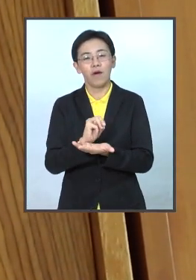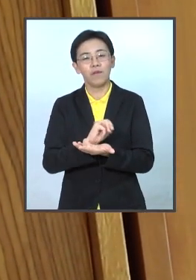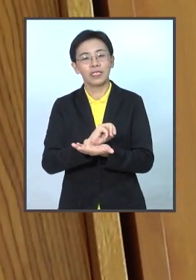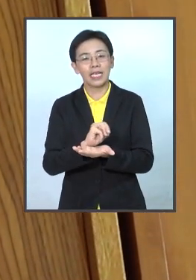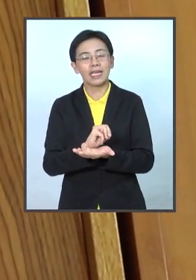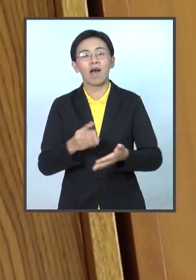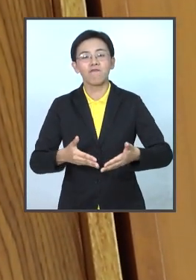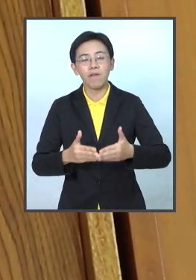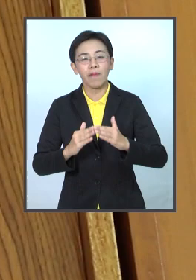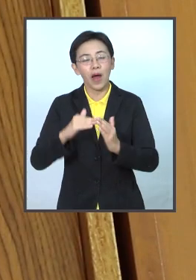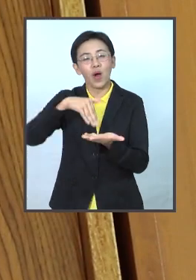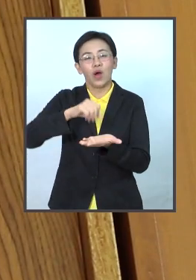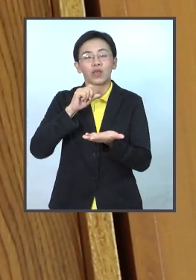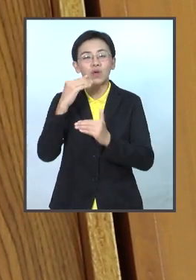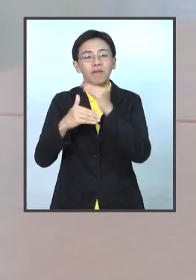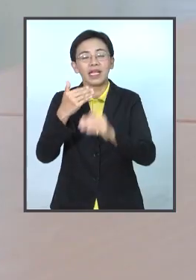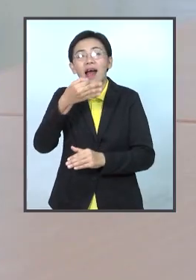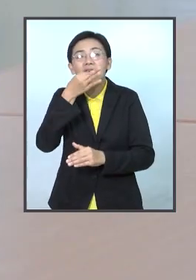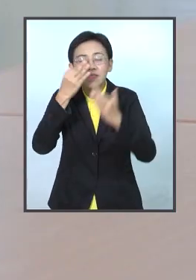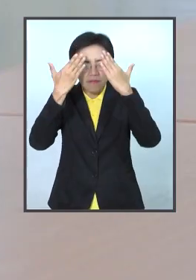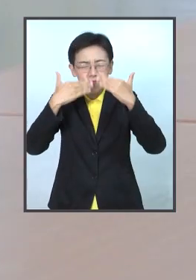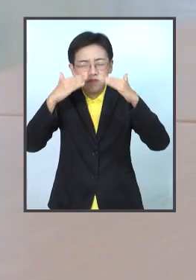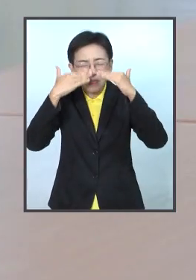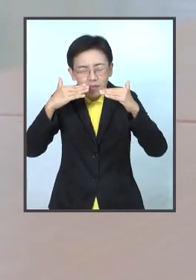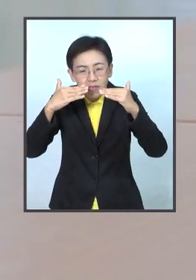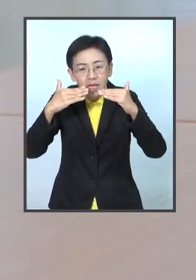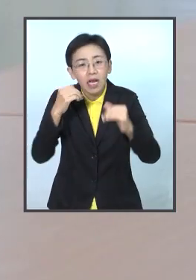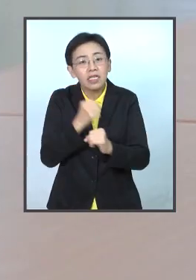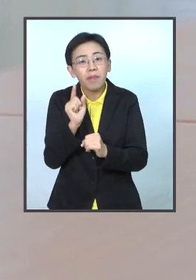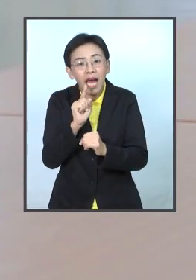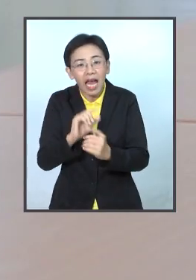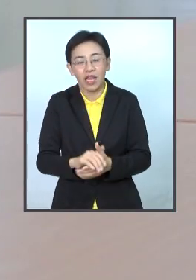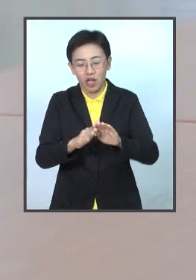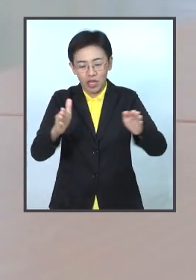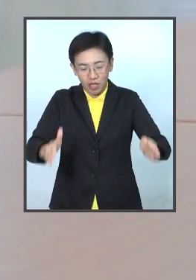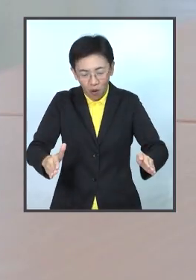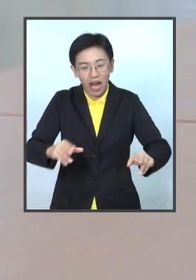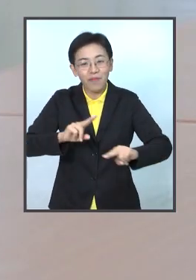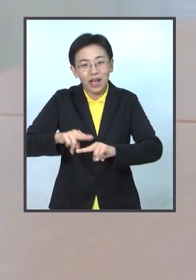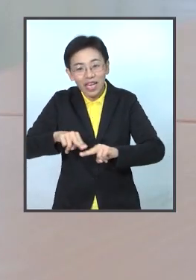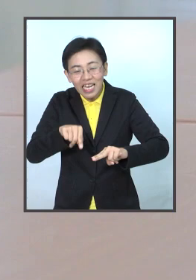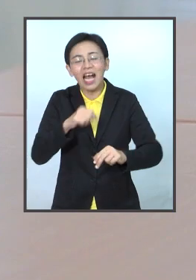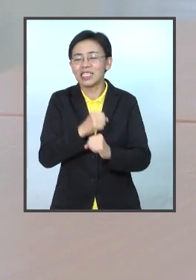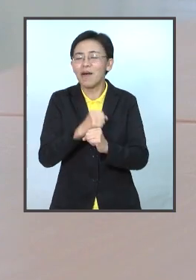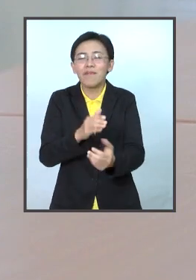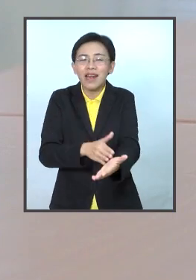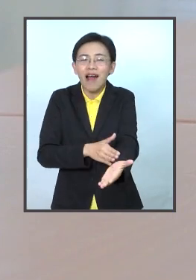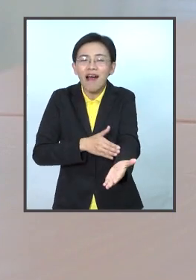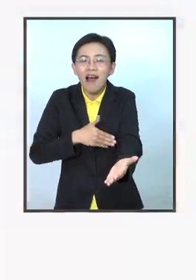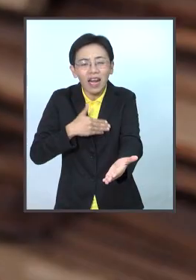ศูนย์พัฒนาชีพคนตาบอดงานหลักของเราก็คือโต๊ะสนามที่ทำกันมาต่อเนื่องเป็นงานตัวหลักเล